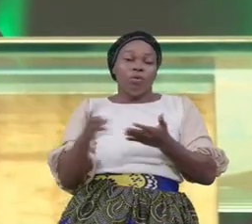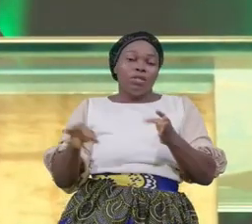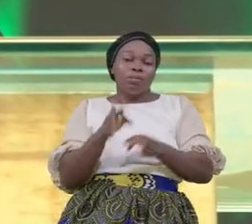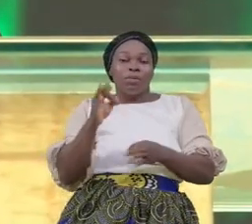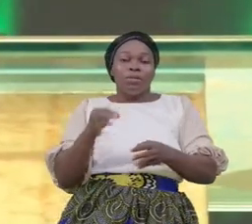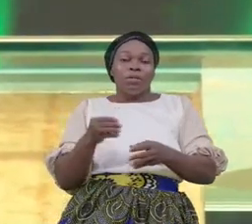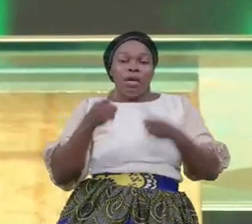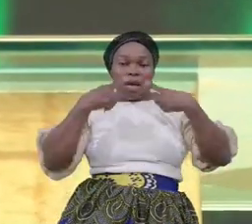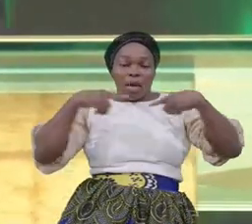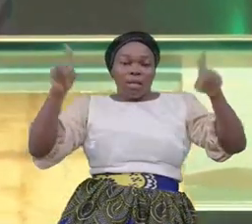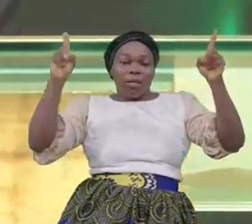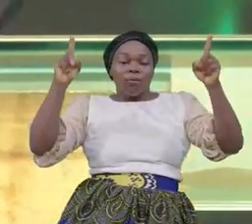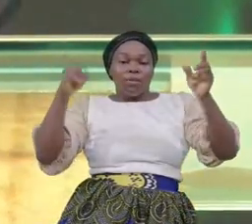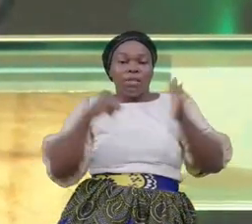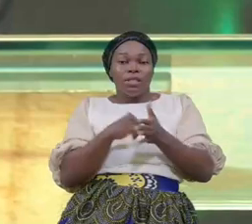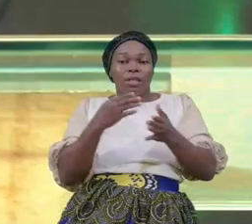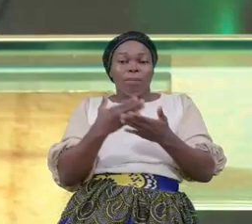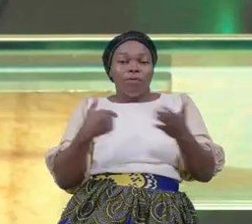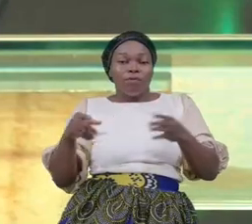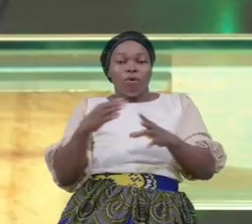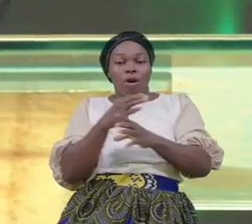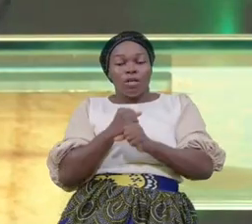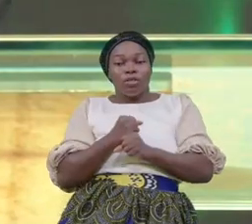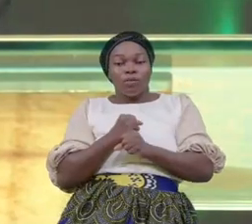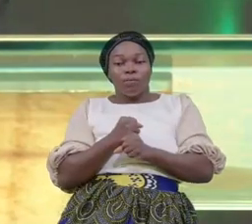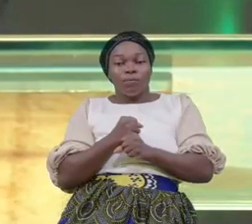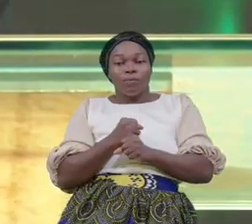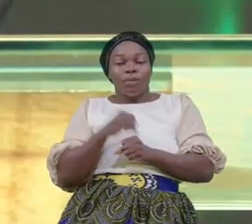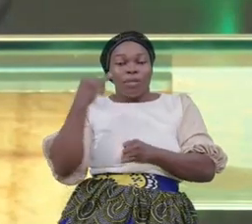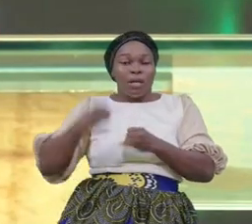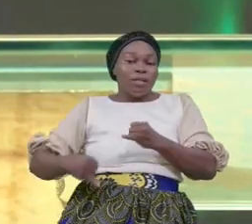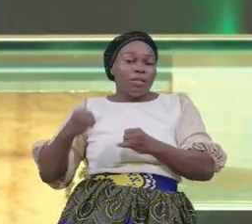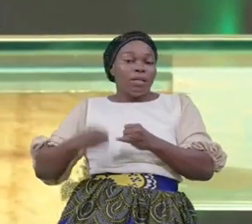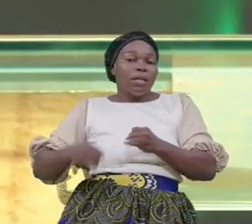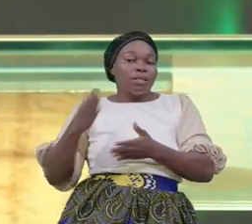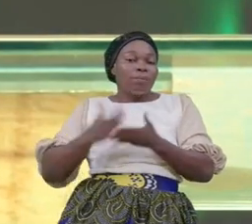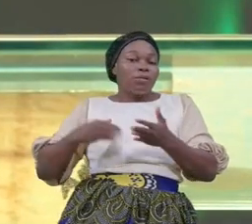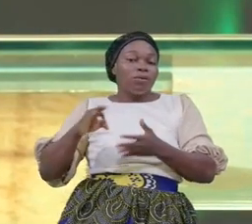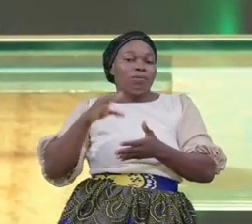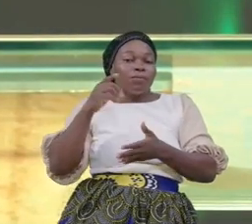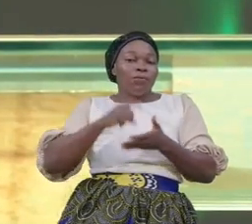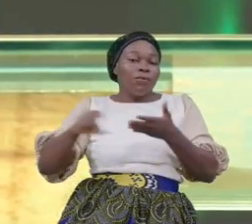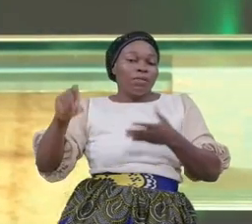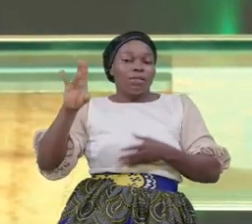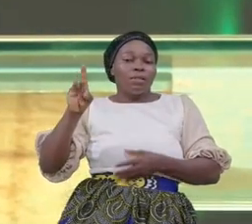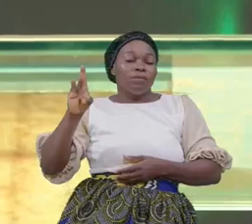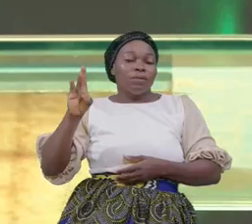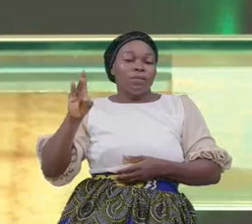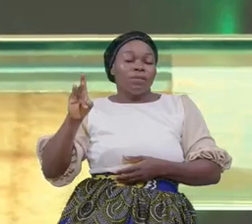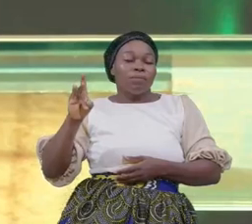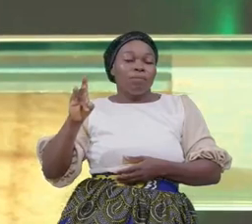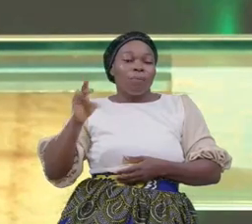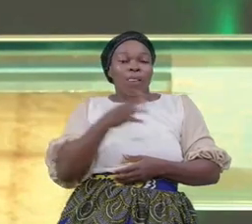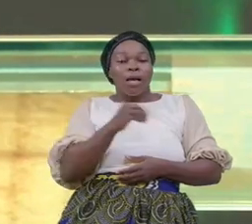le réaliser. Et puis, voyons la dernière partie du verset 17 qui dit... qui appelle